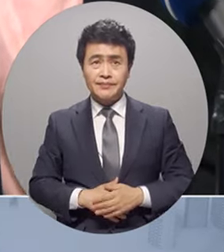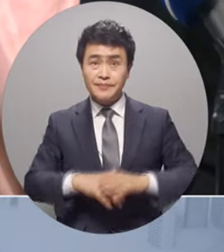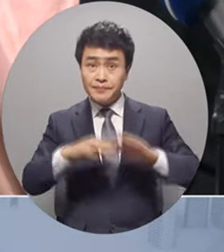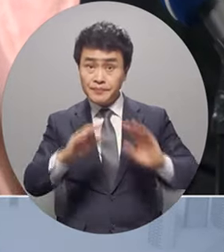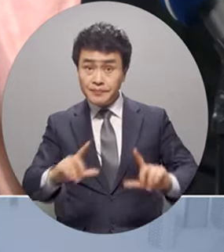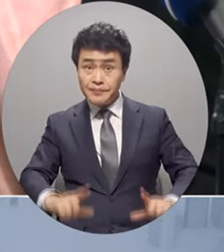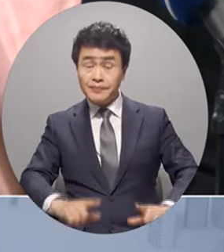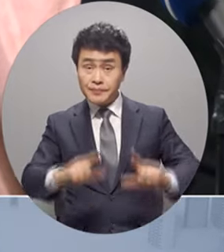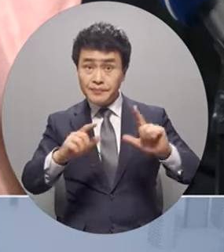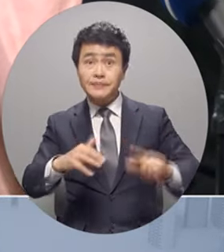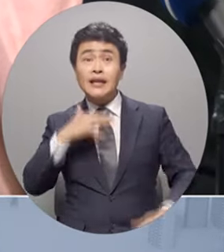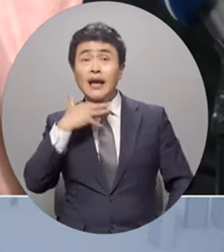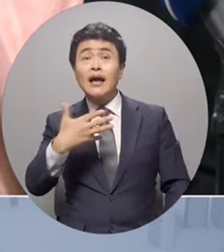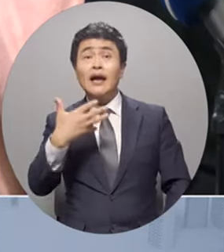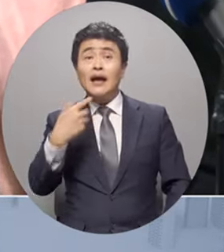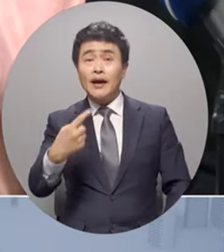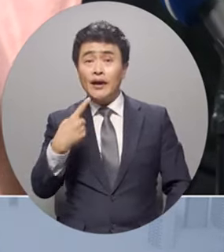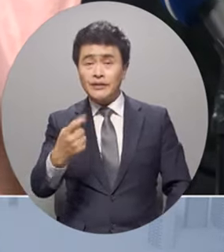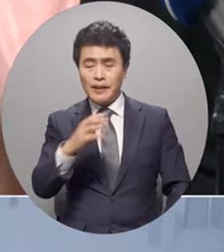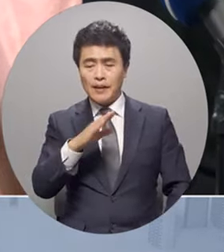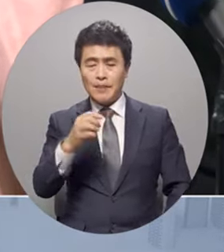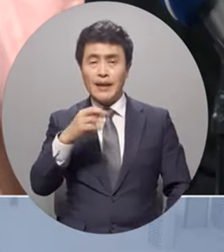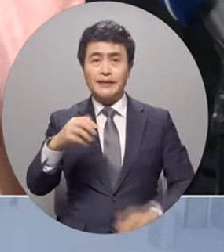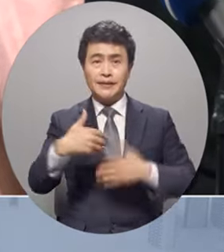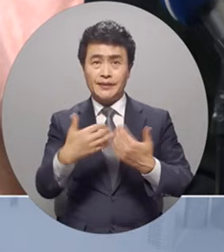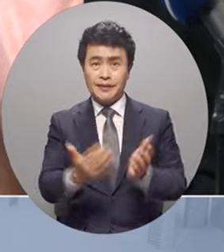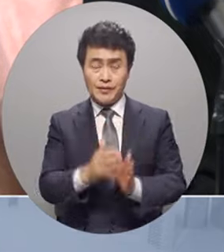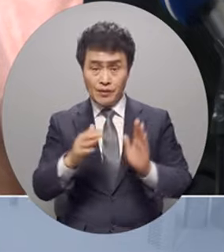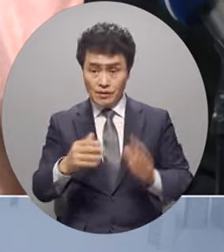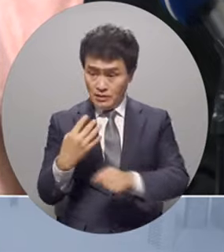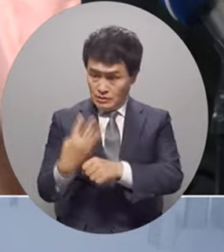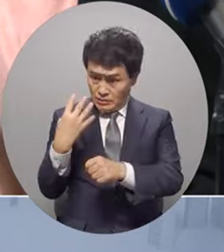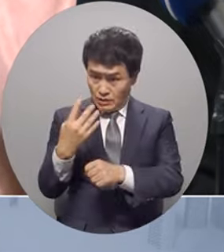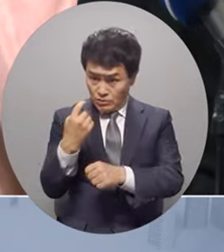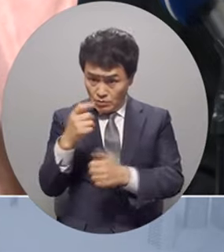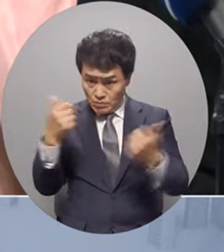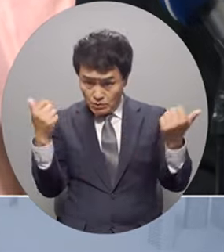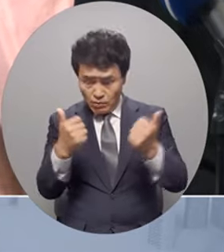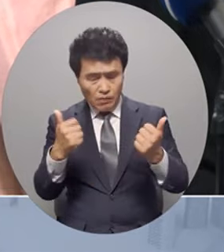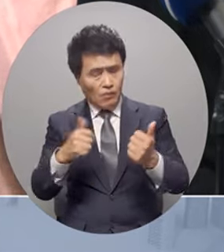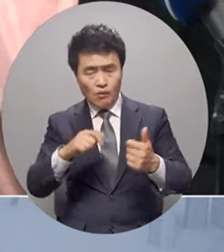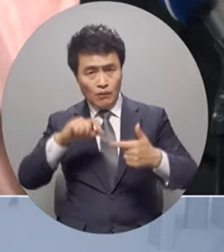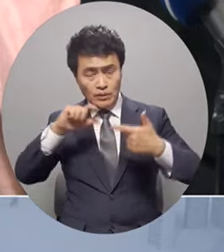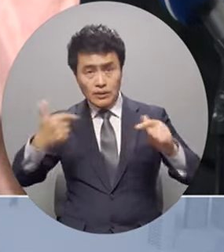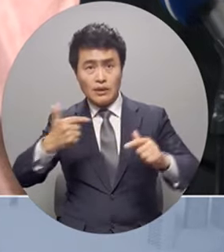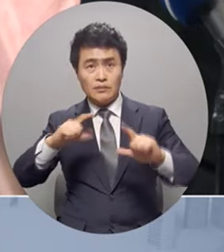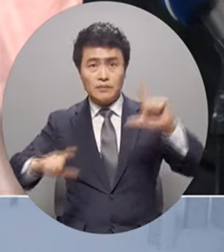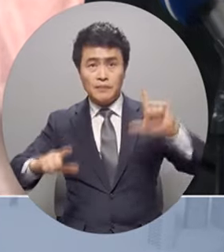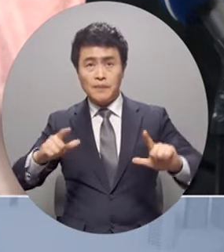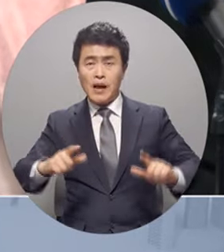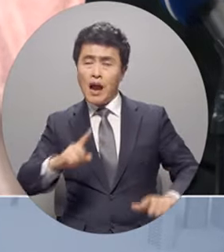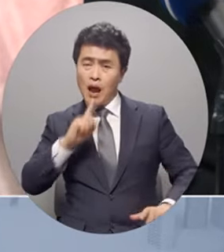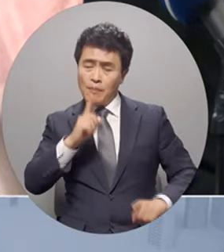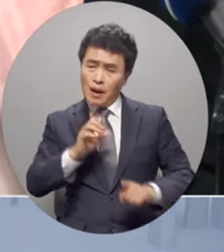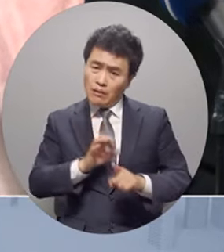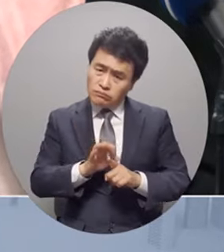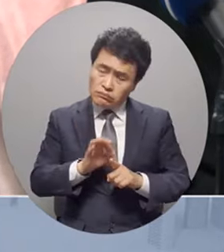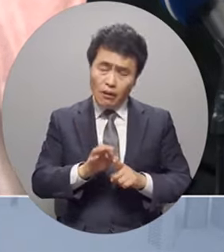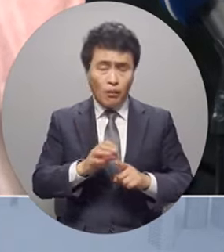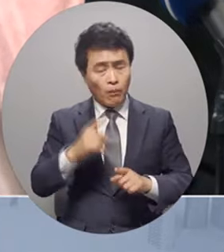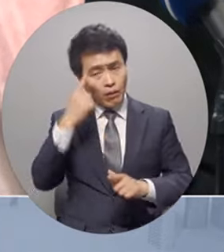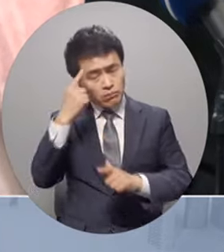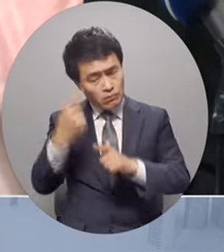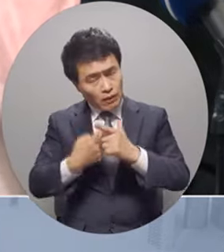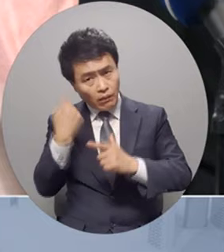올해 81살인 바이든 대통령, 4년 전 TV 토론 때와는 완전히 다른 모습이죠. 말을 더듬고 멍한